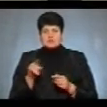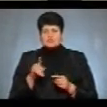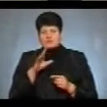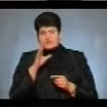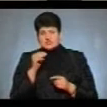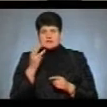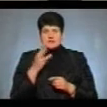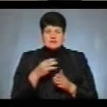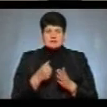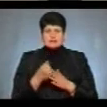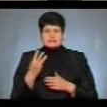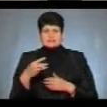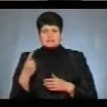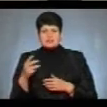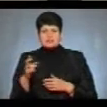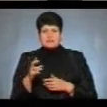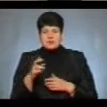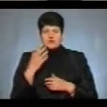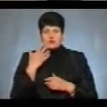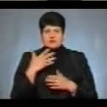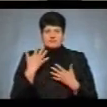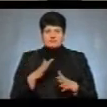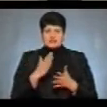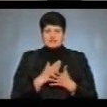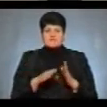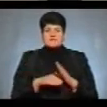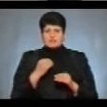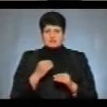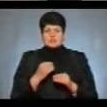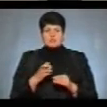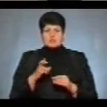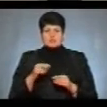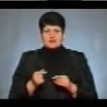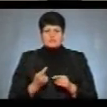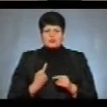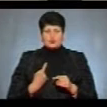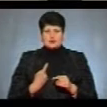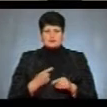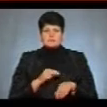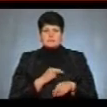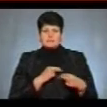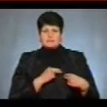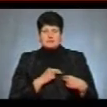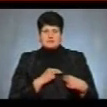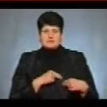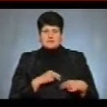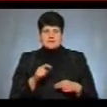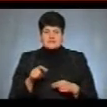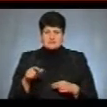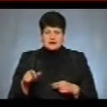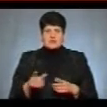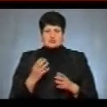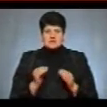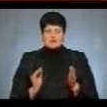з 30 на 31 березня, тобто коли вже є там виборчі бюлетені, вони охороняються працівниками правоохоронних органів, тобто ще